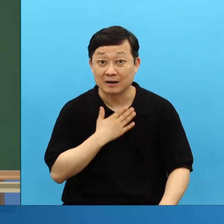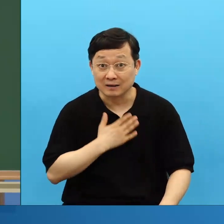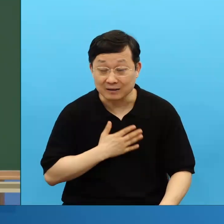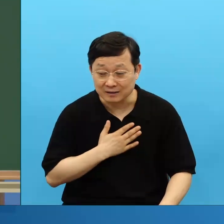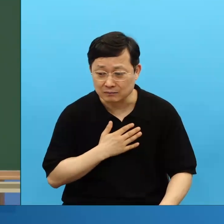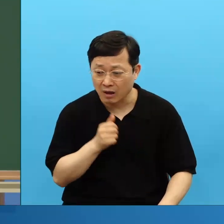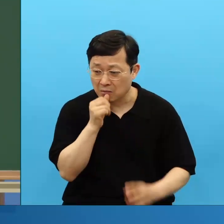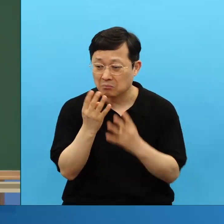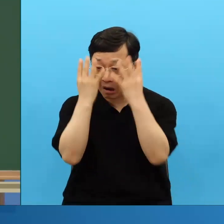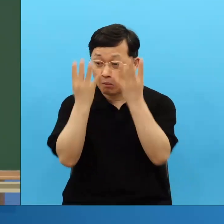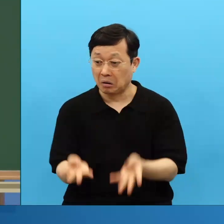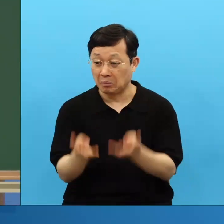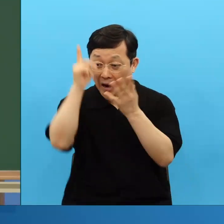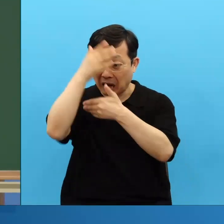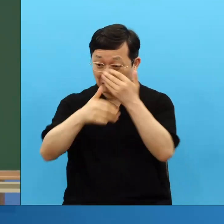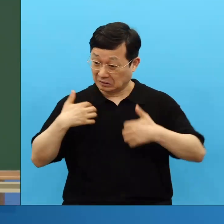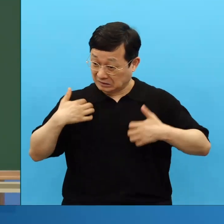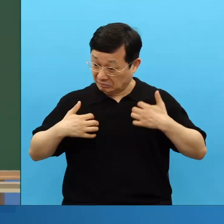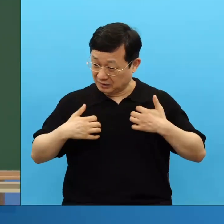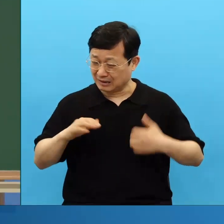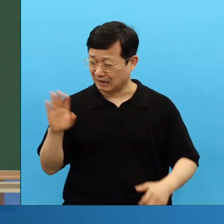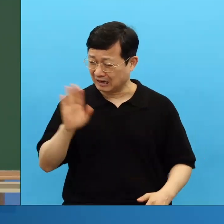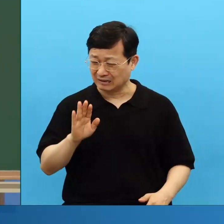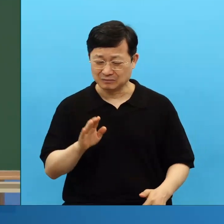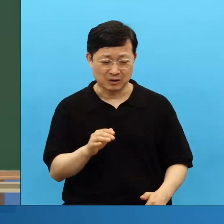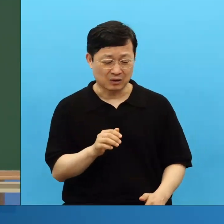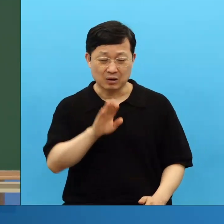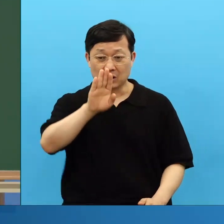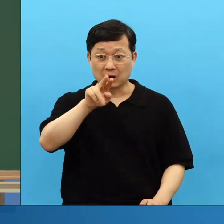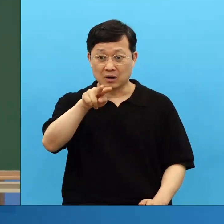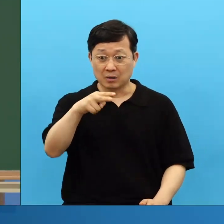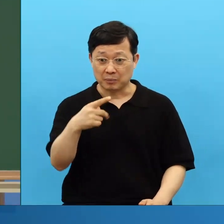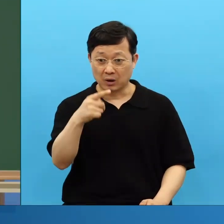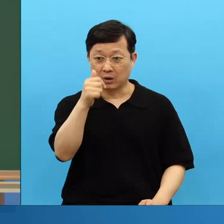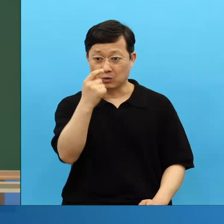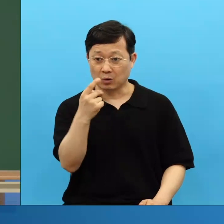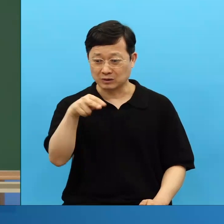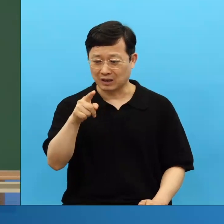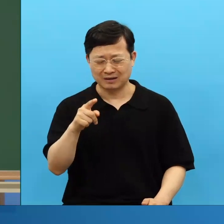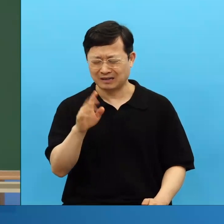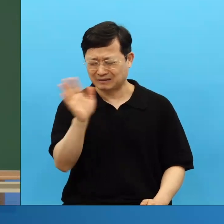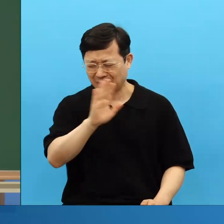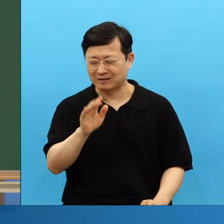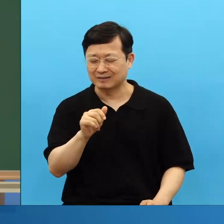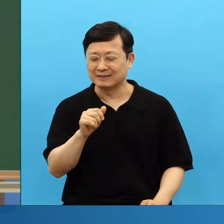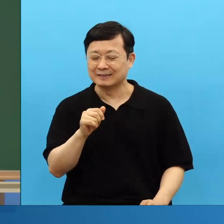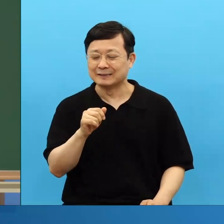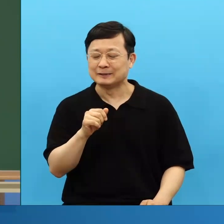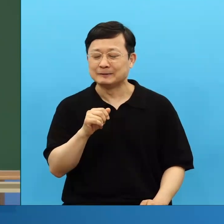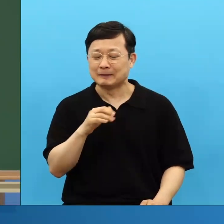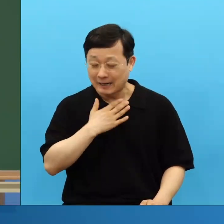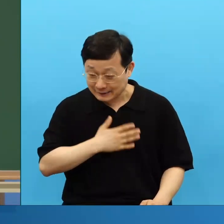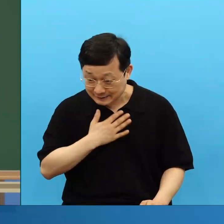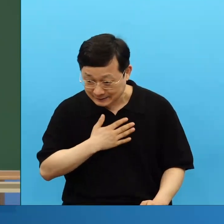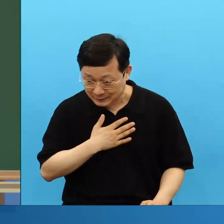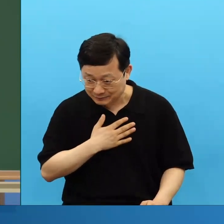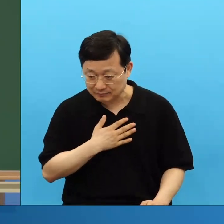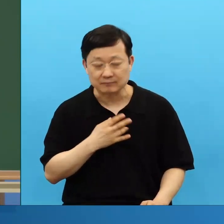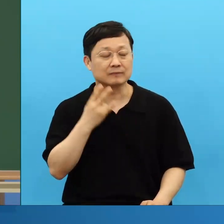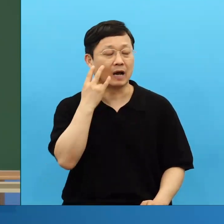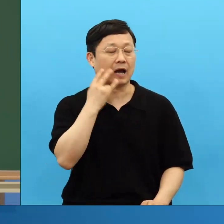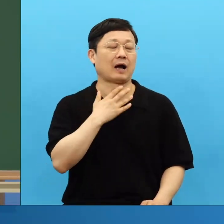교도소 가라. 변호사도 사지 말고. 그랬습니다. 이게 오래 만나고 친하니까 알겠습니다. 간데